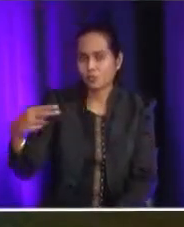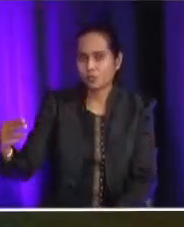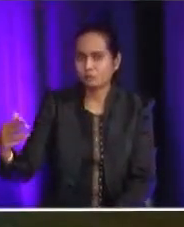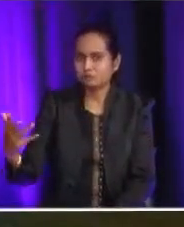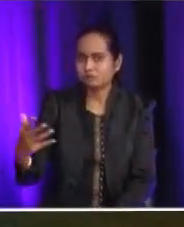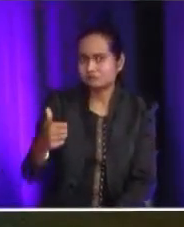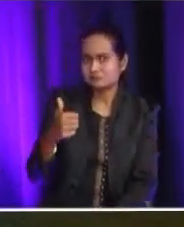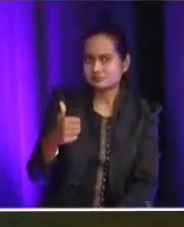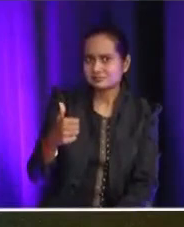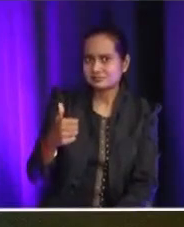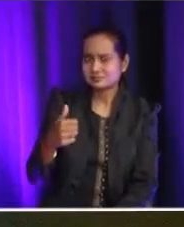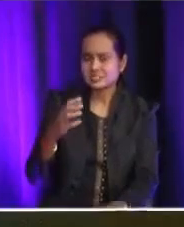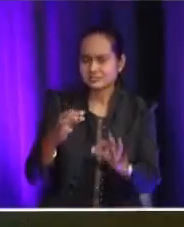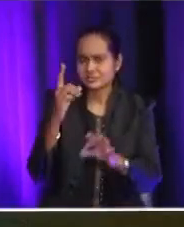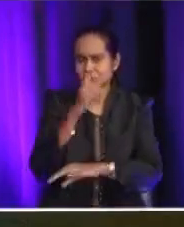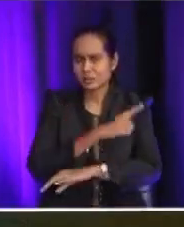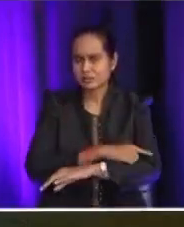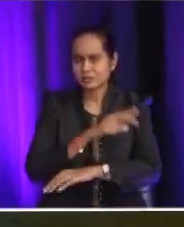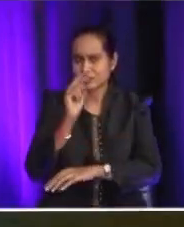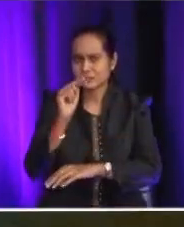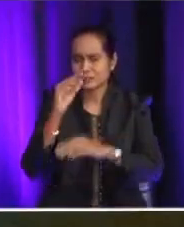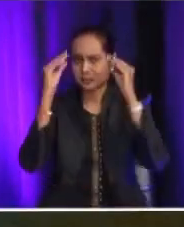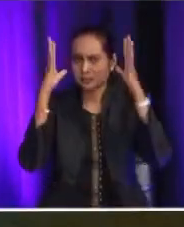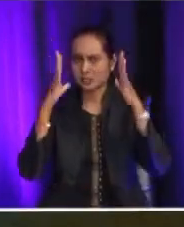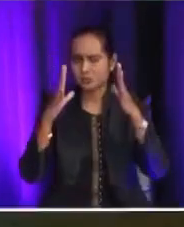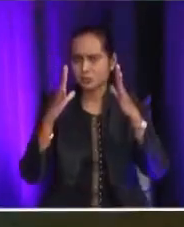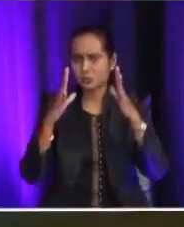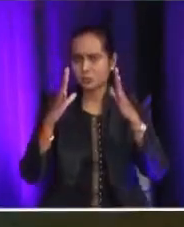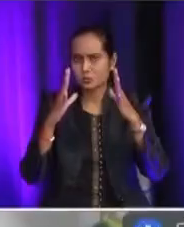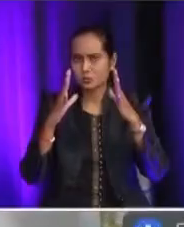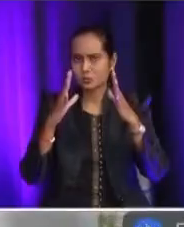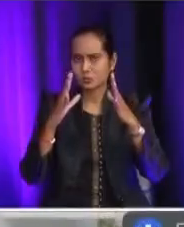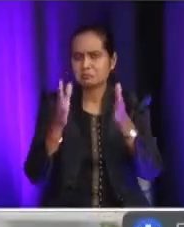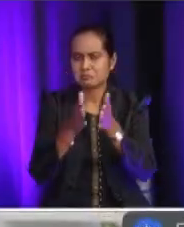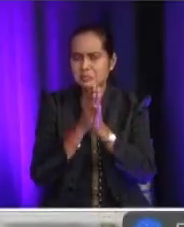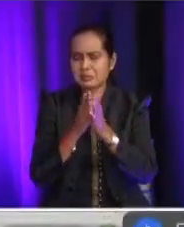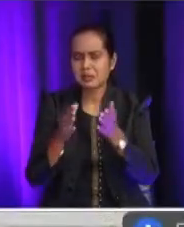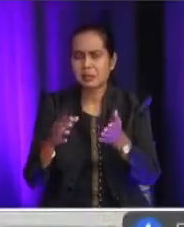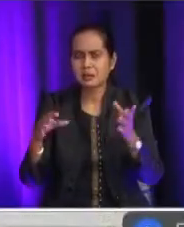Menarik juga kan kalau satu hari nanti kalau guru di sekolah mereka ini untuk membuat olah